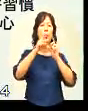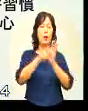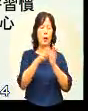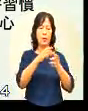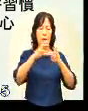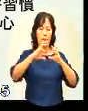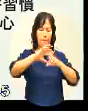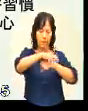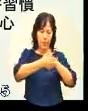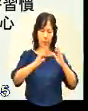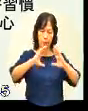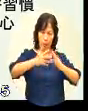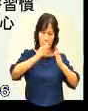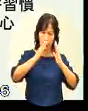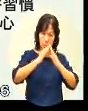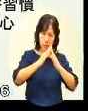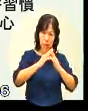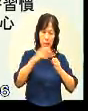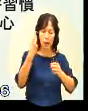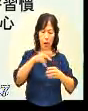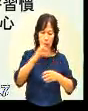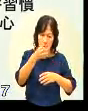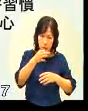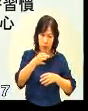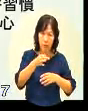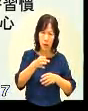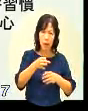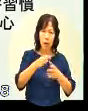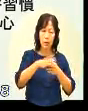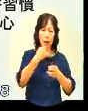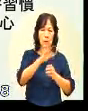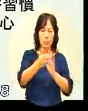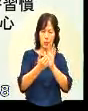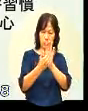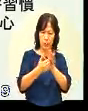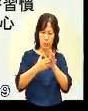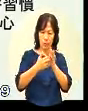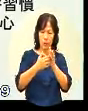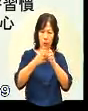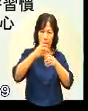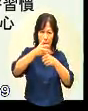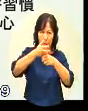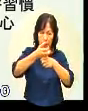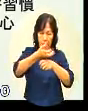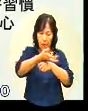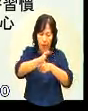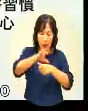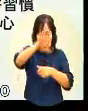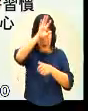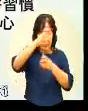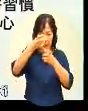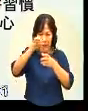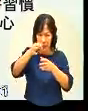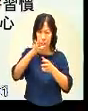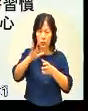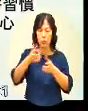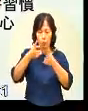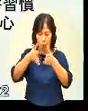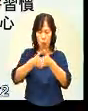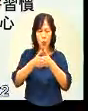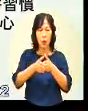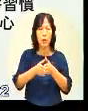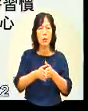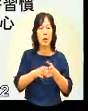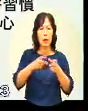国家包括整个怎么样的预算，我想成立一个防疫基金它是有必要的。第二个，因为我刚刚讲